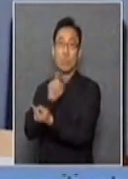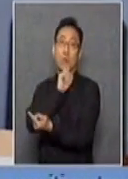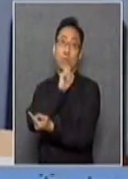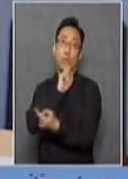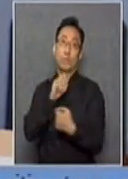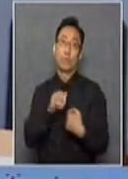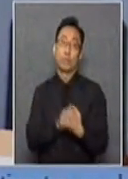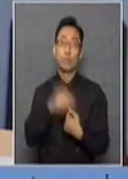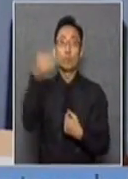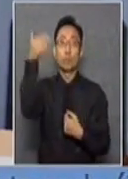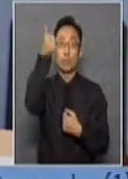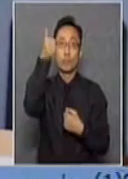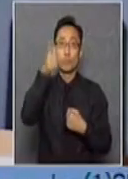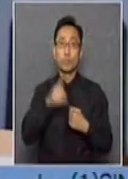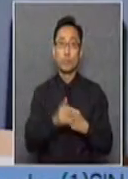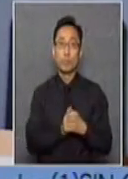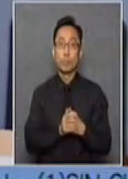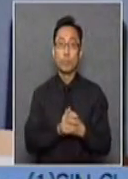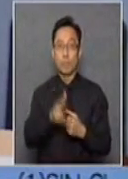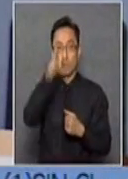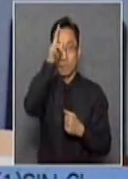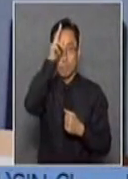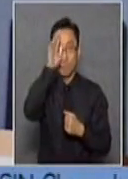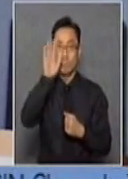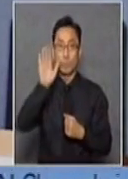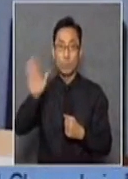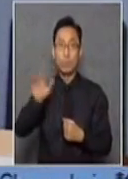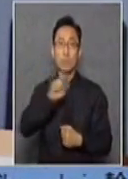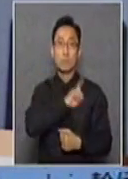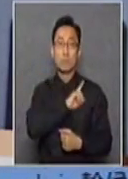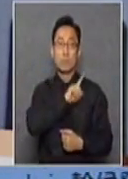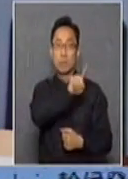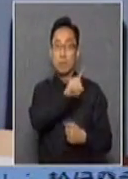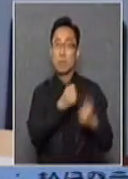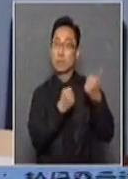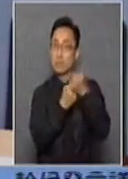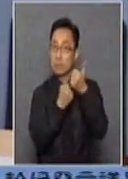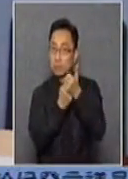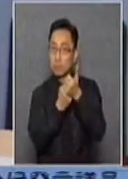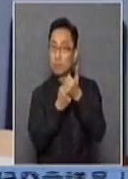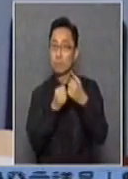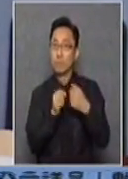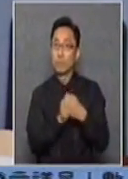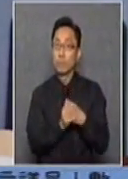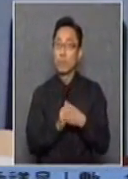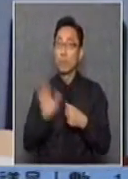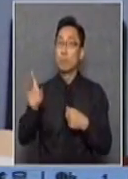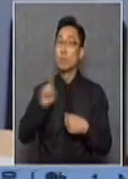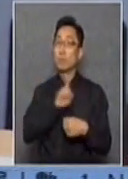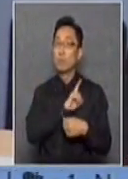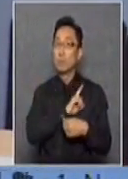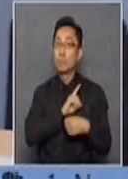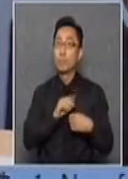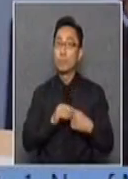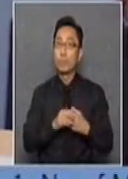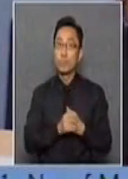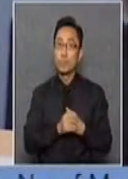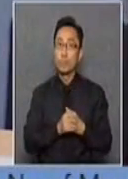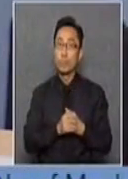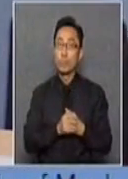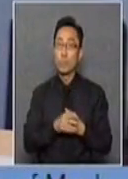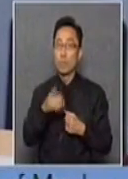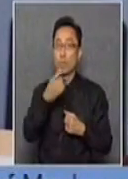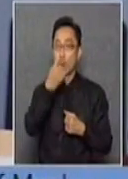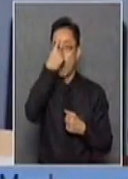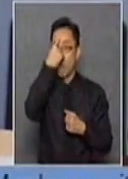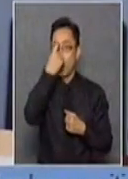一個政府自己的支持者，他自己那個梁振英在個政綱裏